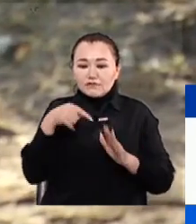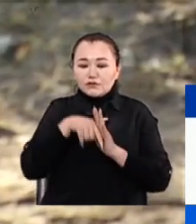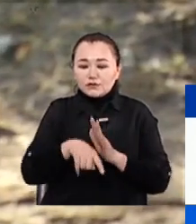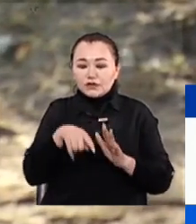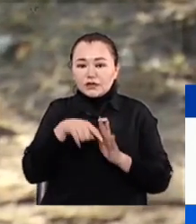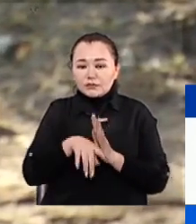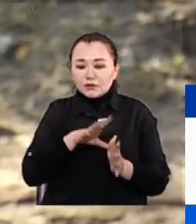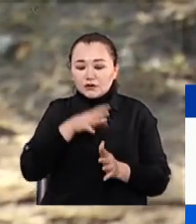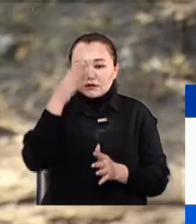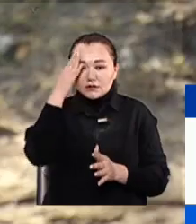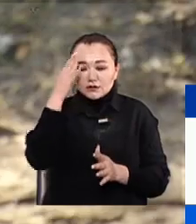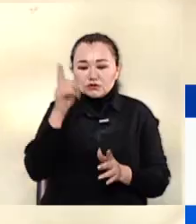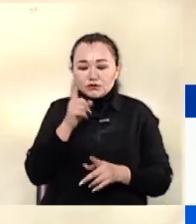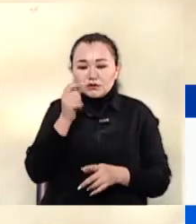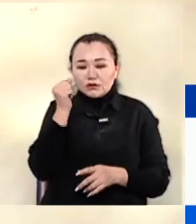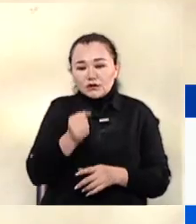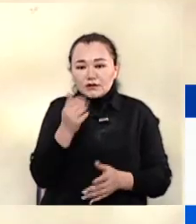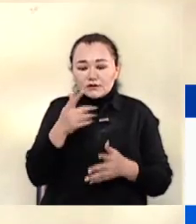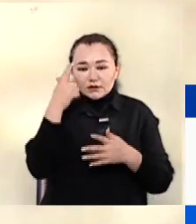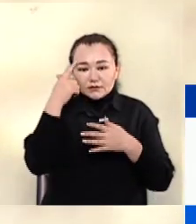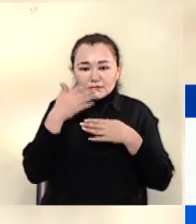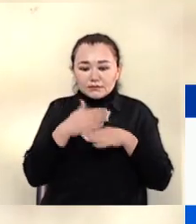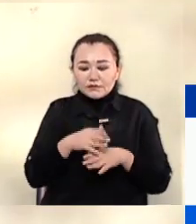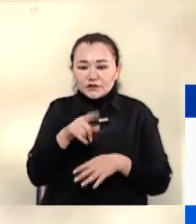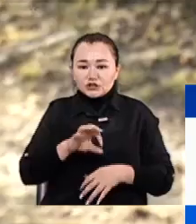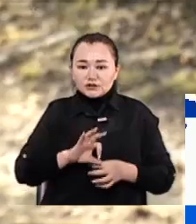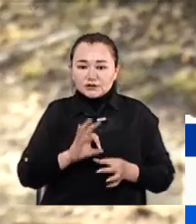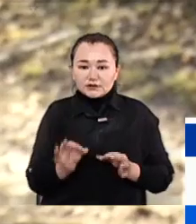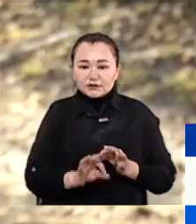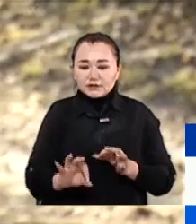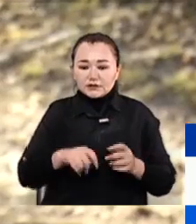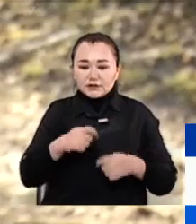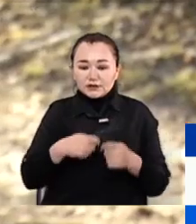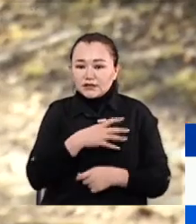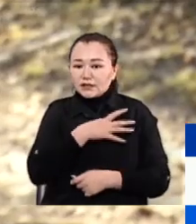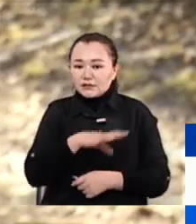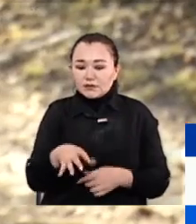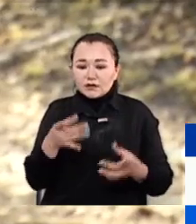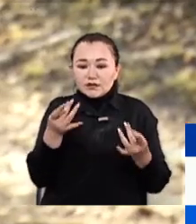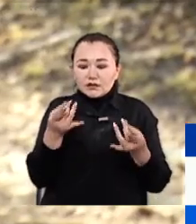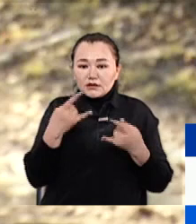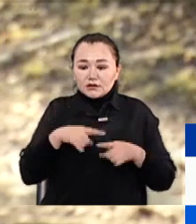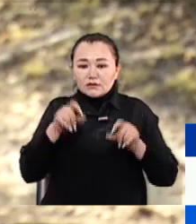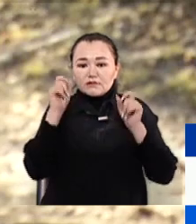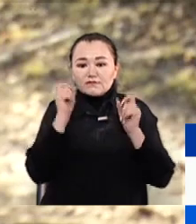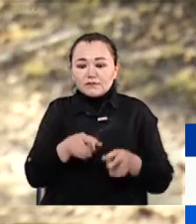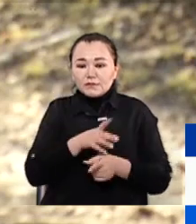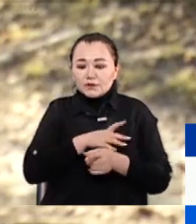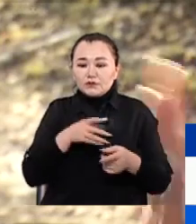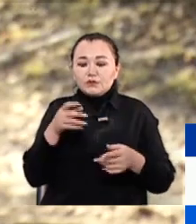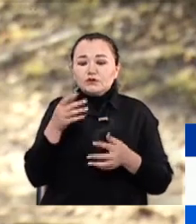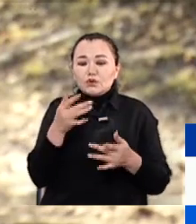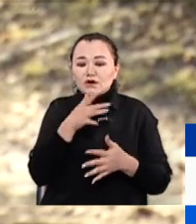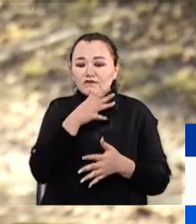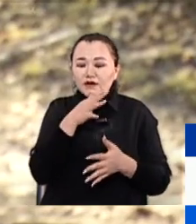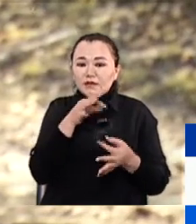болды. Маңдайы соққыдан болуы керек жарылған. Тіпті кіндігі де байланбаған екен. Жаңадан туа сала тастап кеткен. Нақты неше